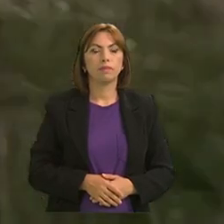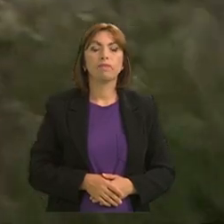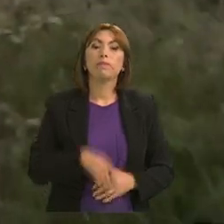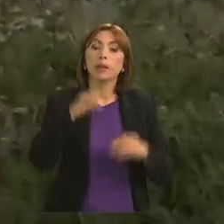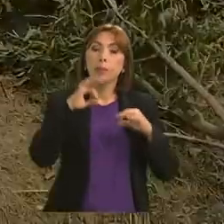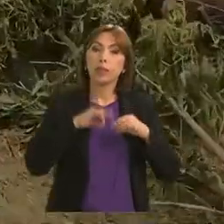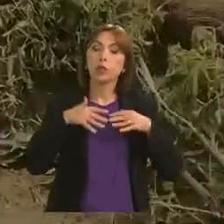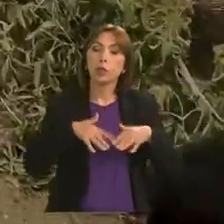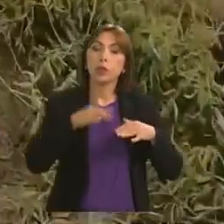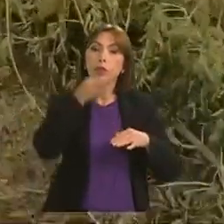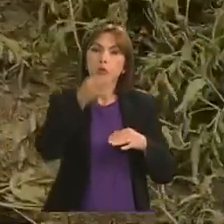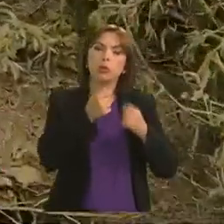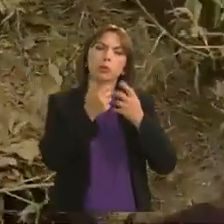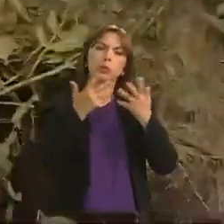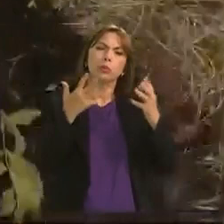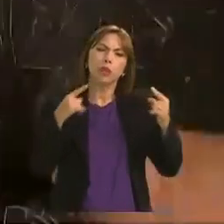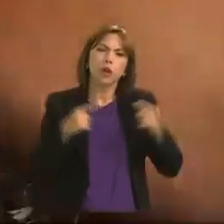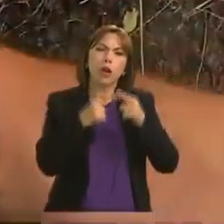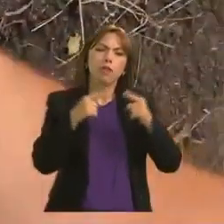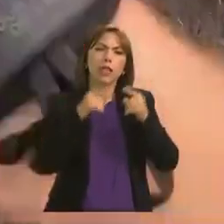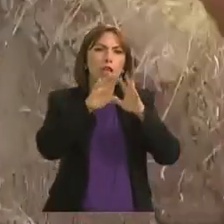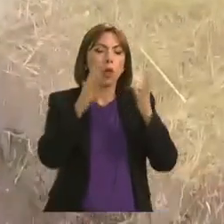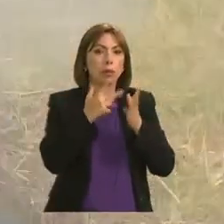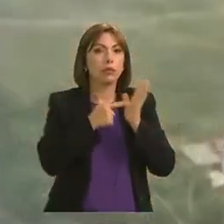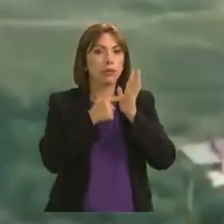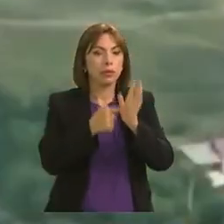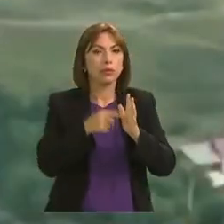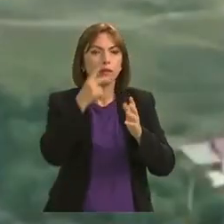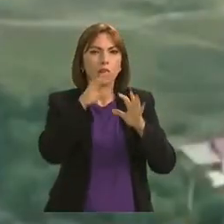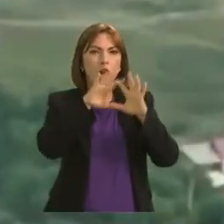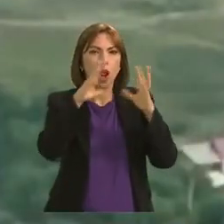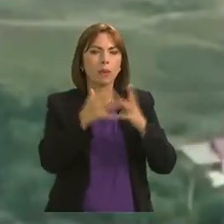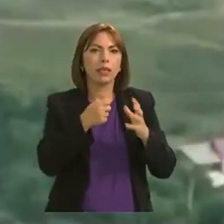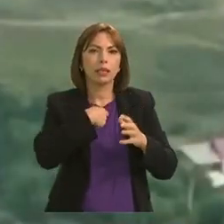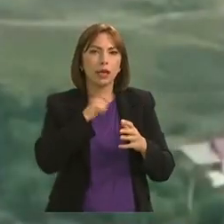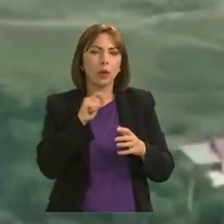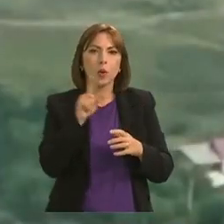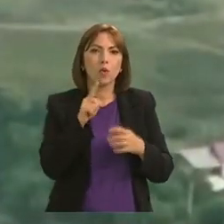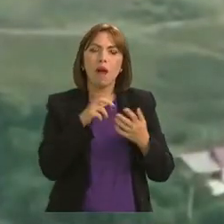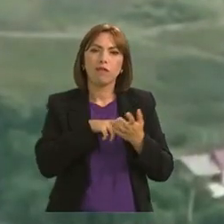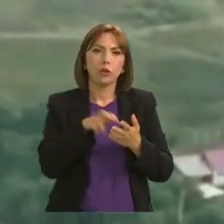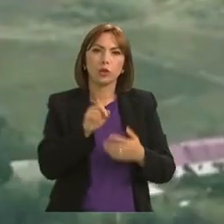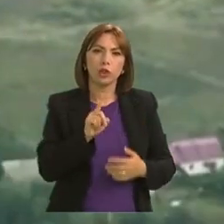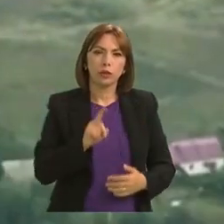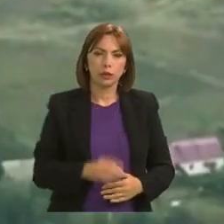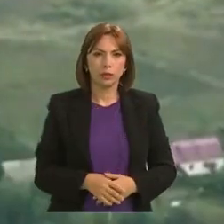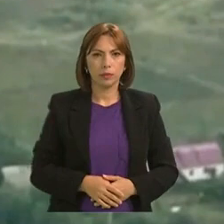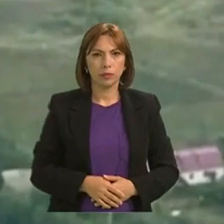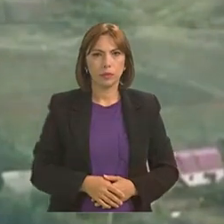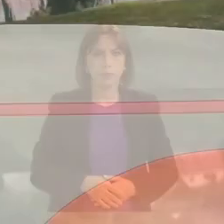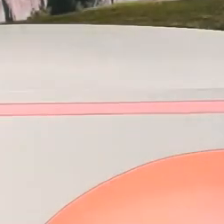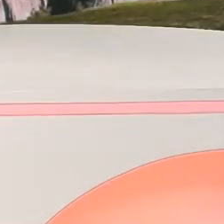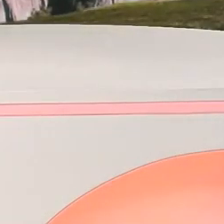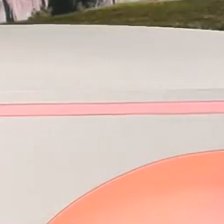Zelensky mai spune că multitudinea de conflicte de la nivel global arată că arhitectura globală de securitate nu a funcționat.